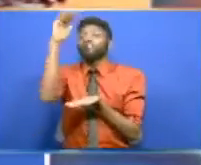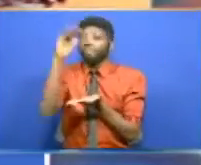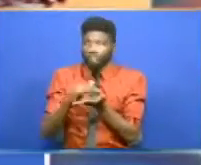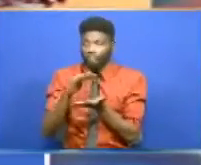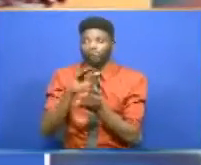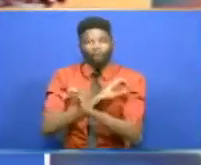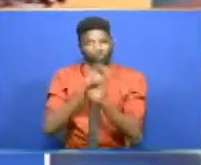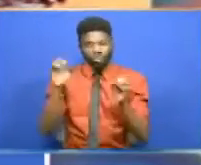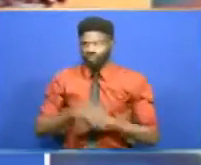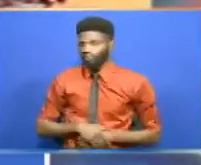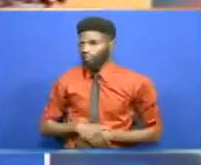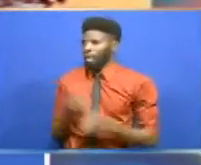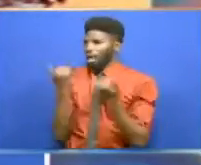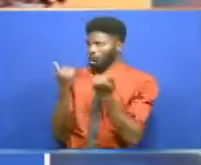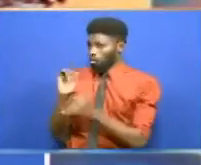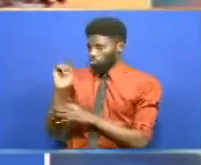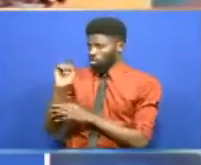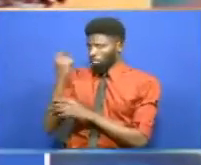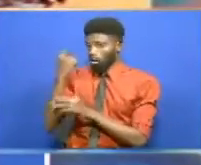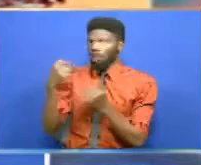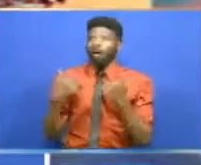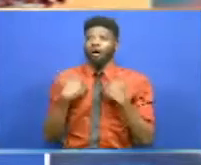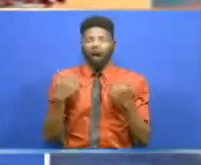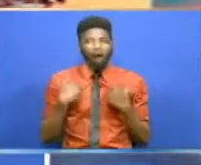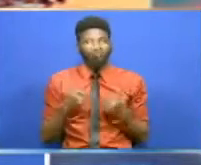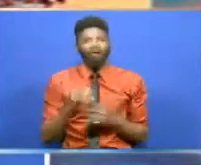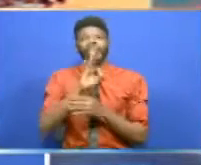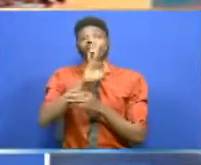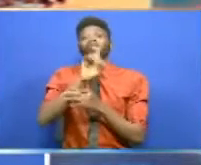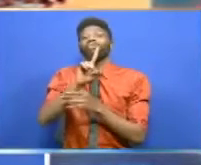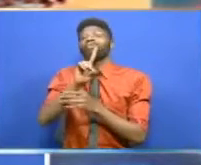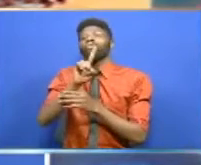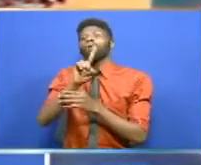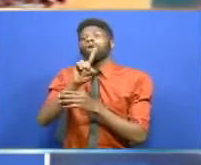sasa, nchi hii imenakili jumla ya visa